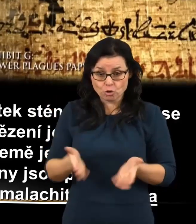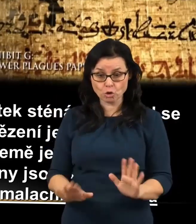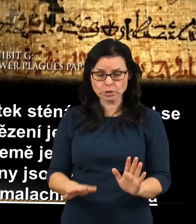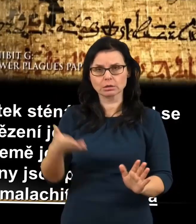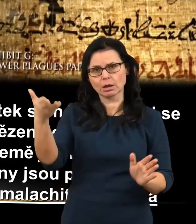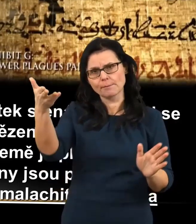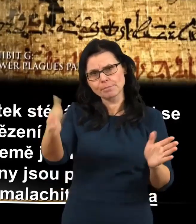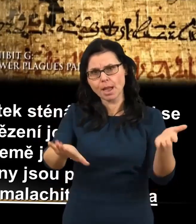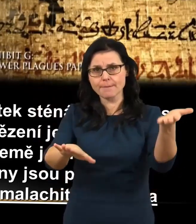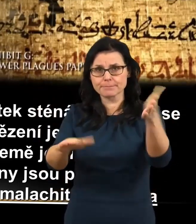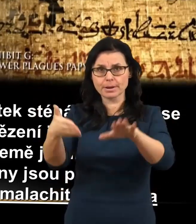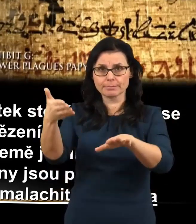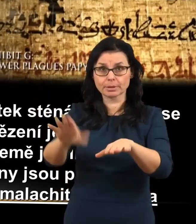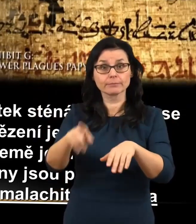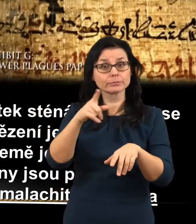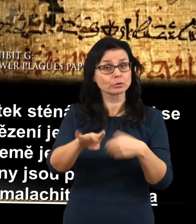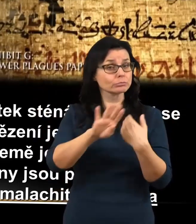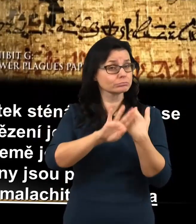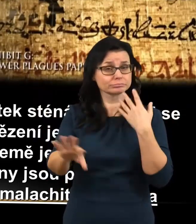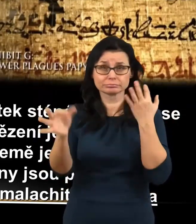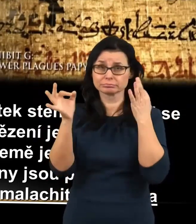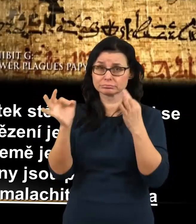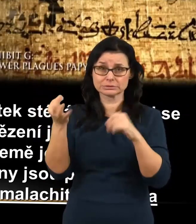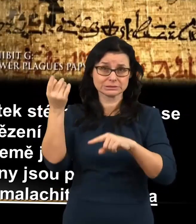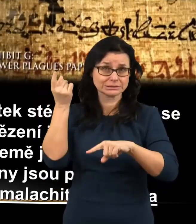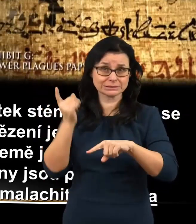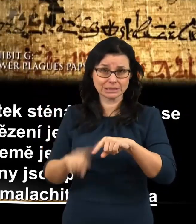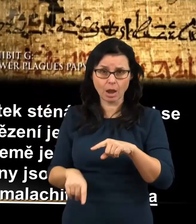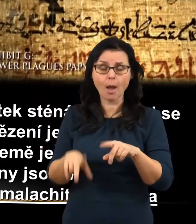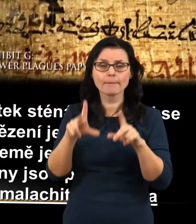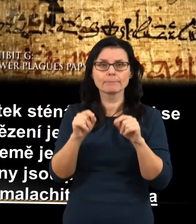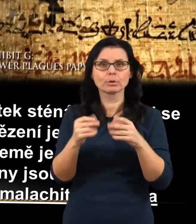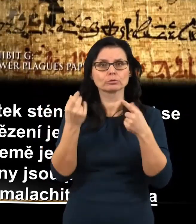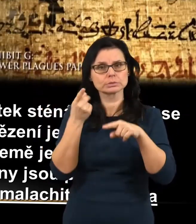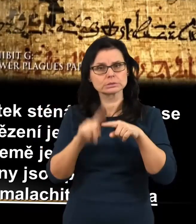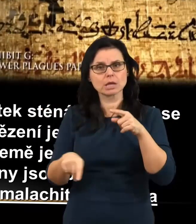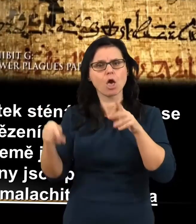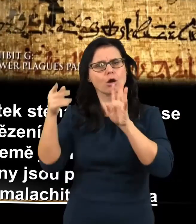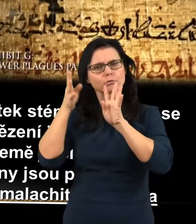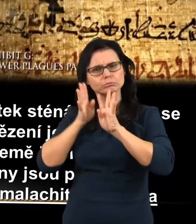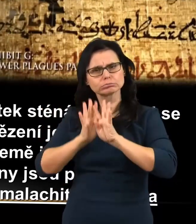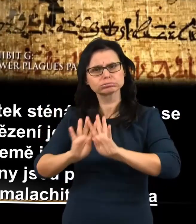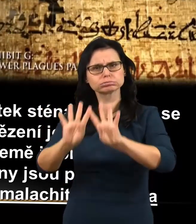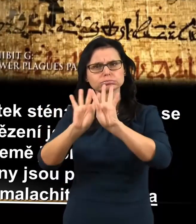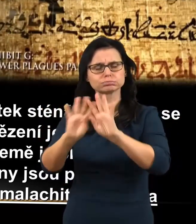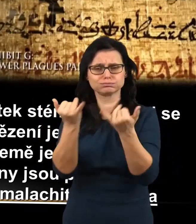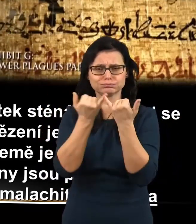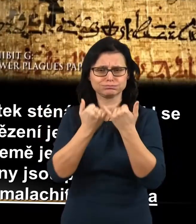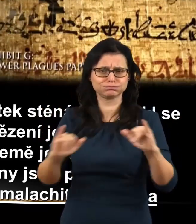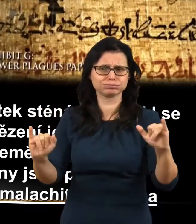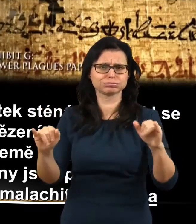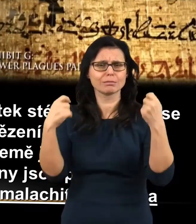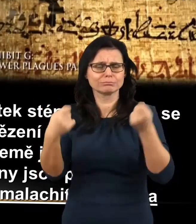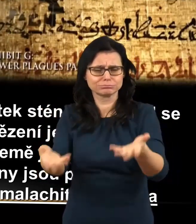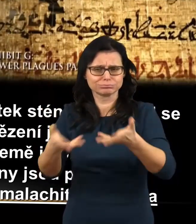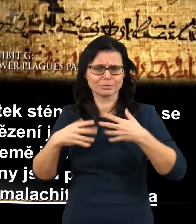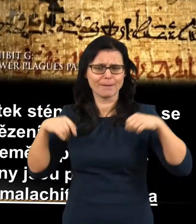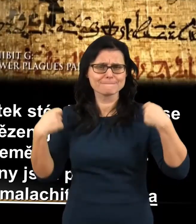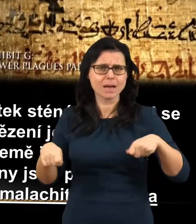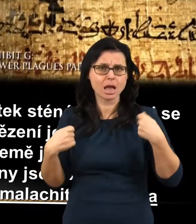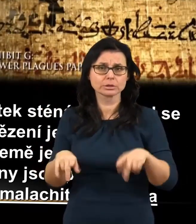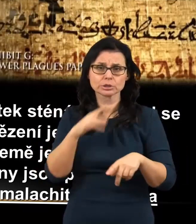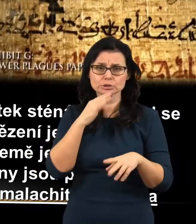To jsou zvláštní skutečnosti. Ano. Pak, jak vycházeli Izraelci z množství majetku, poslední věta říká